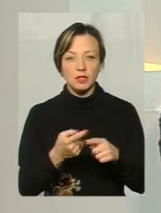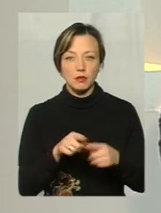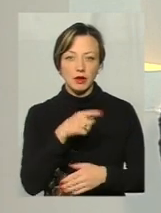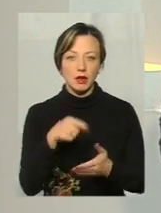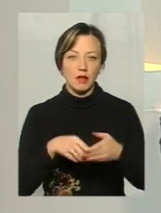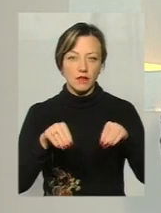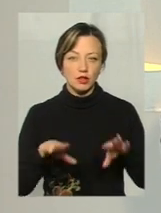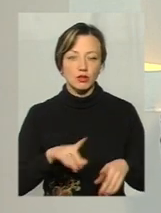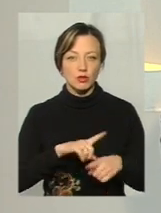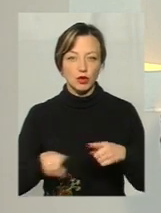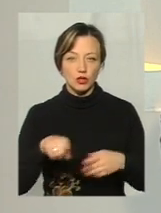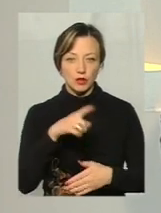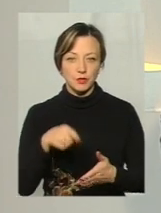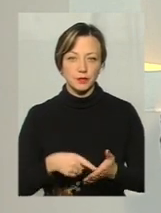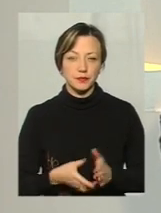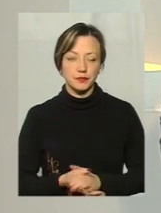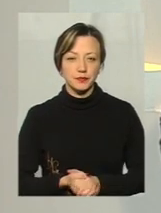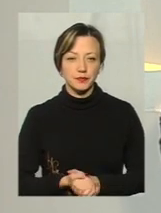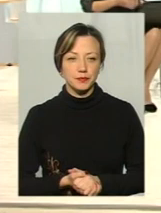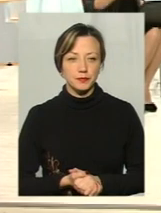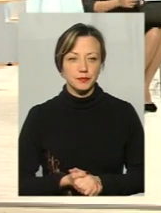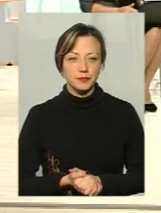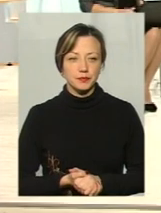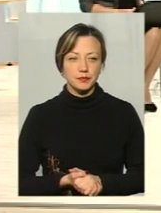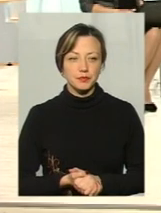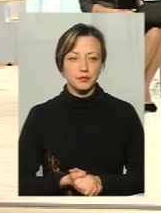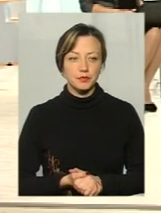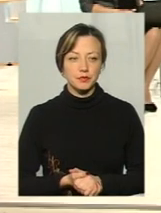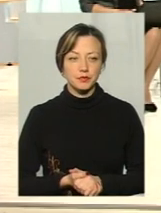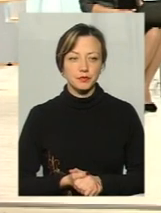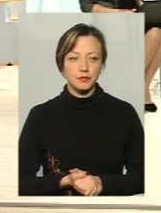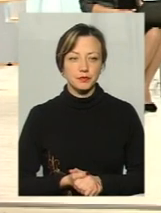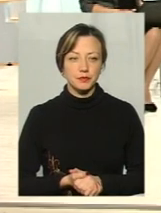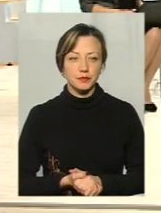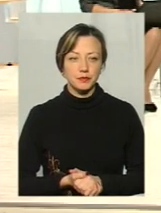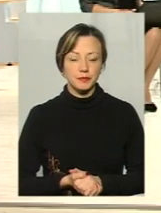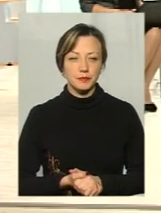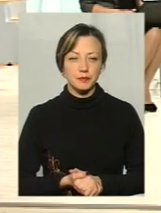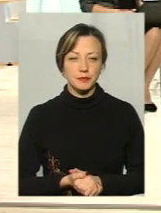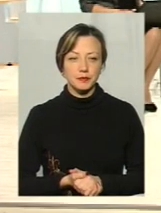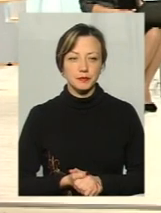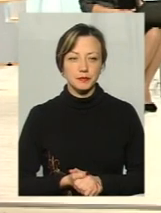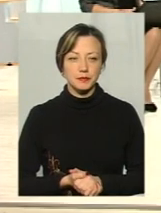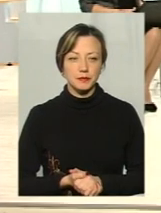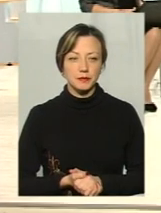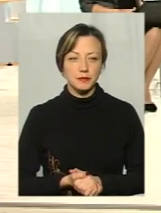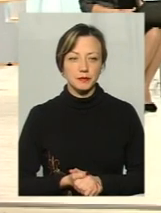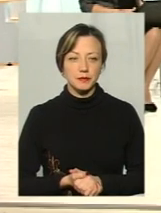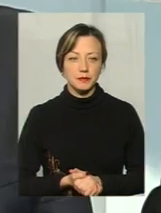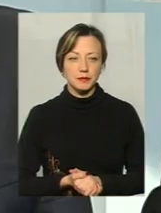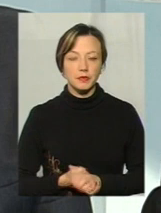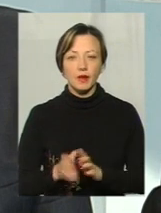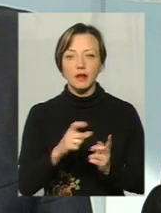питання вирішити скоріше? Прошу, ну прокоментуйте, що сказали. Ну, от ця